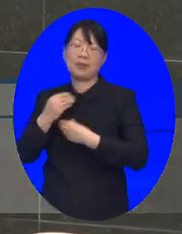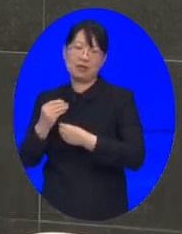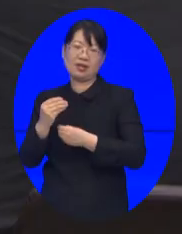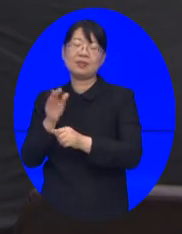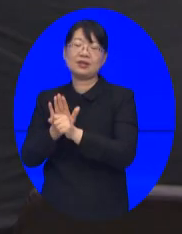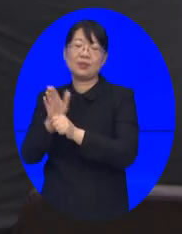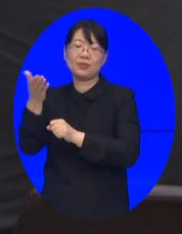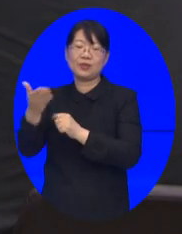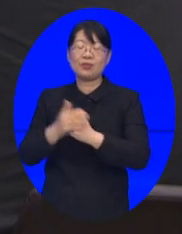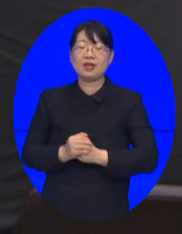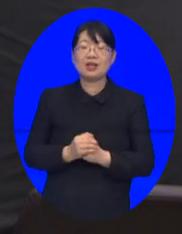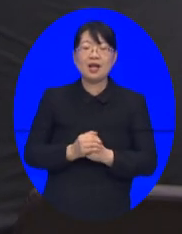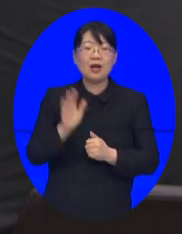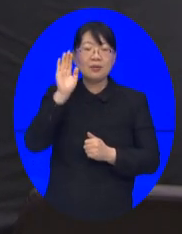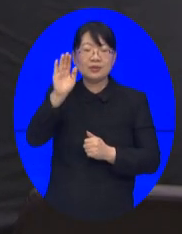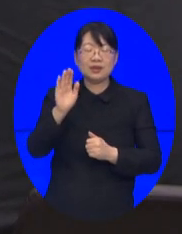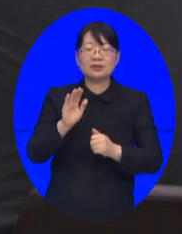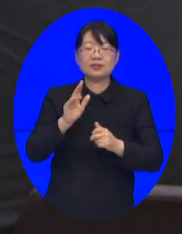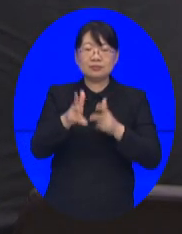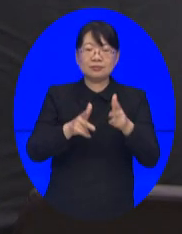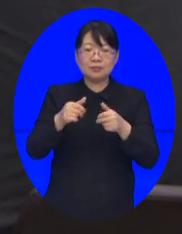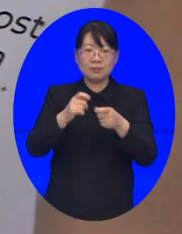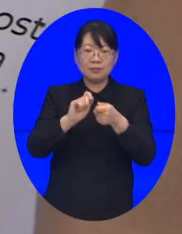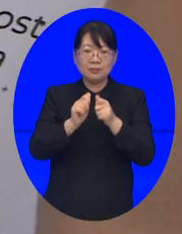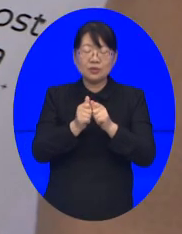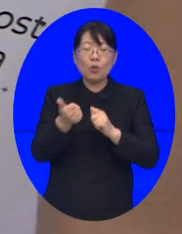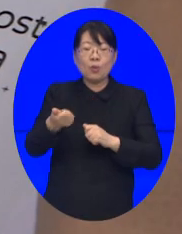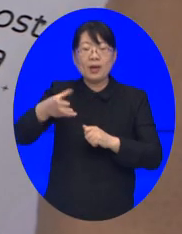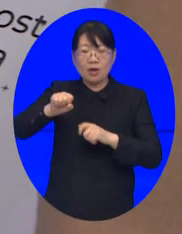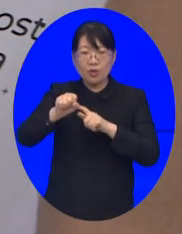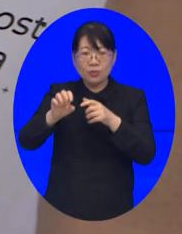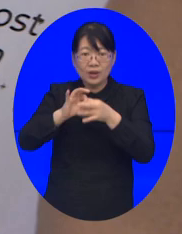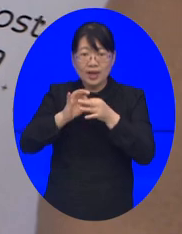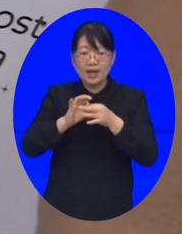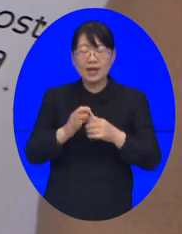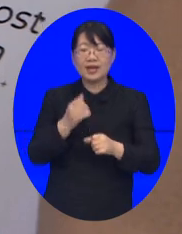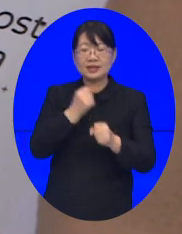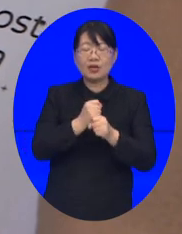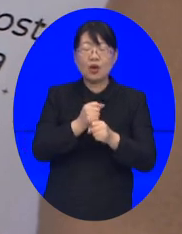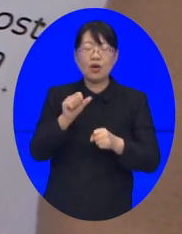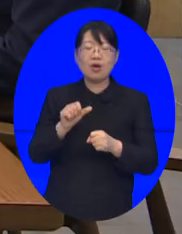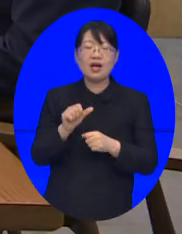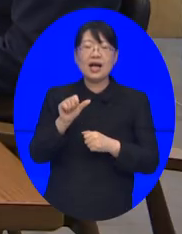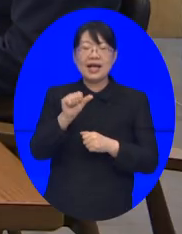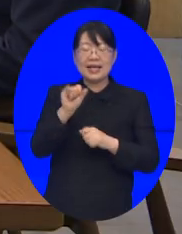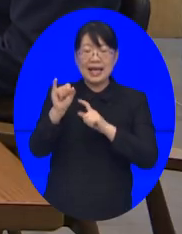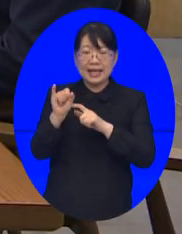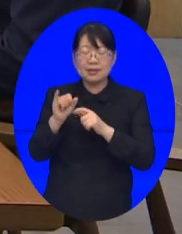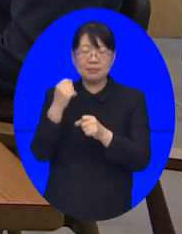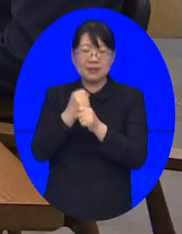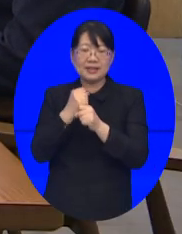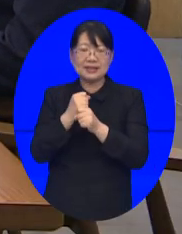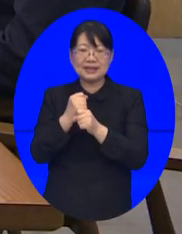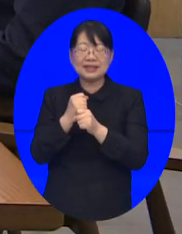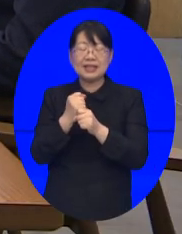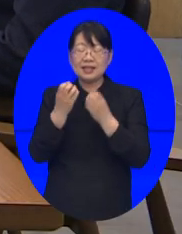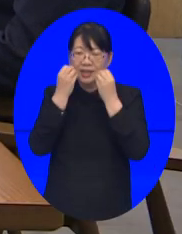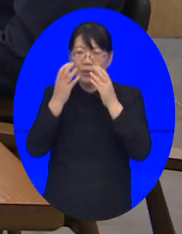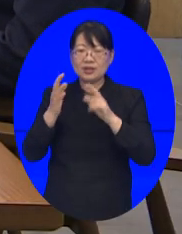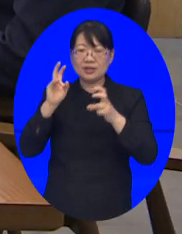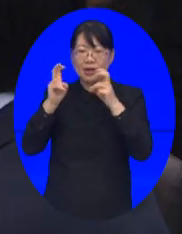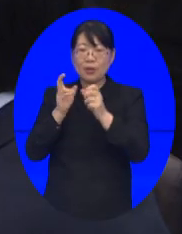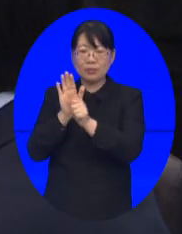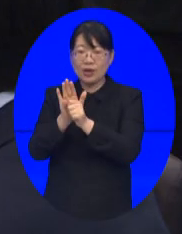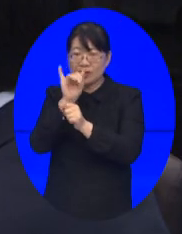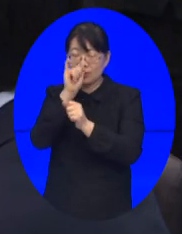친화적으로. 경기도는 미래산업펀드 500억 원을 조성해 생성형 인공지능 새싹 기업에 투자하고